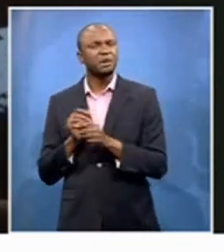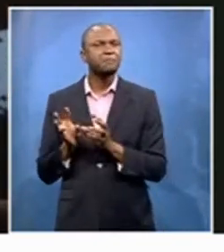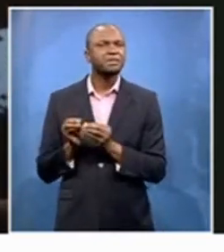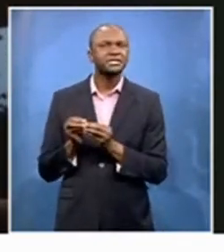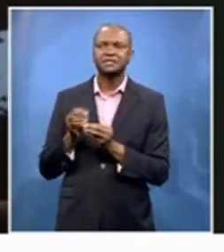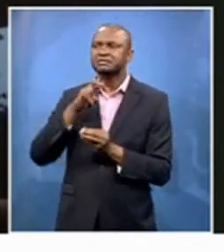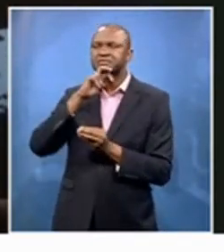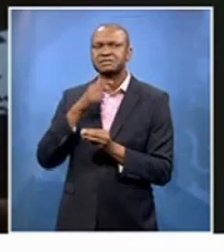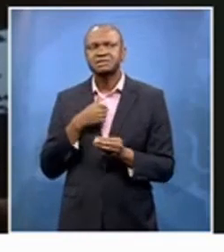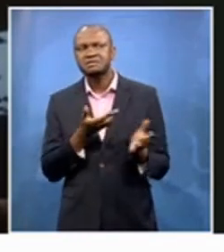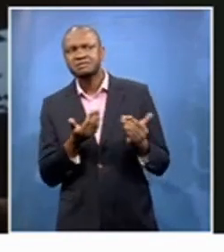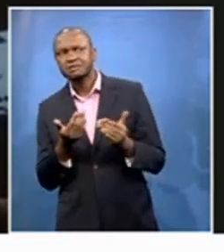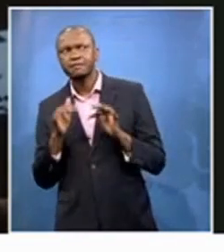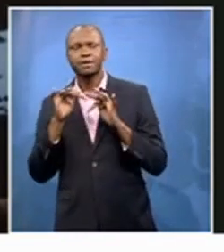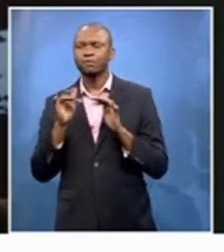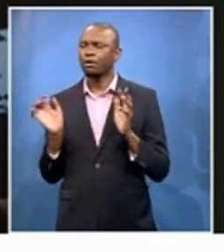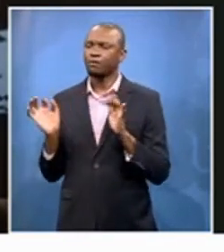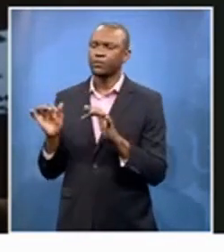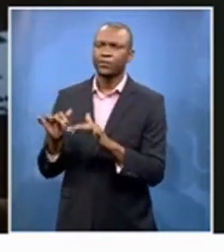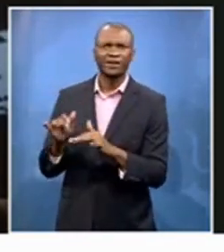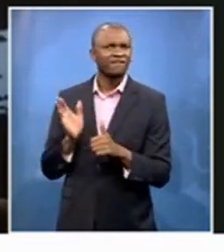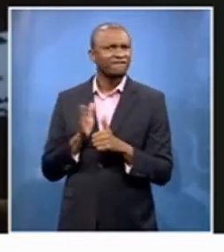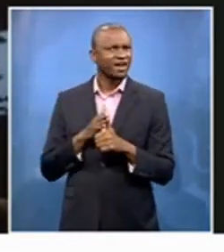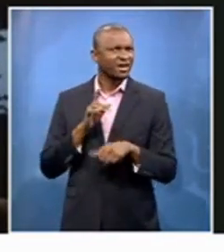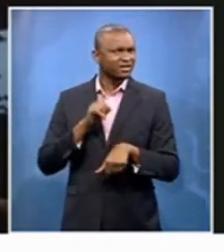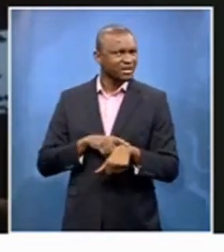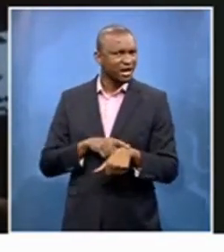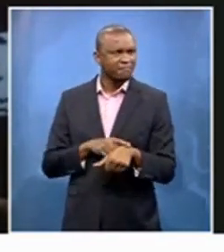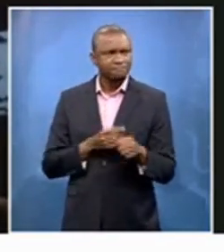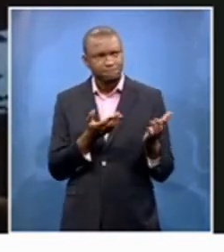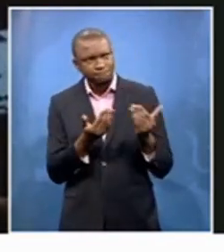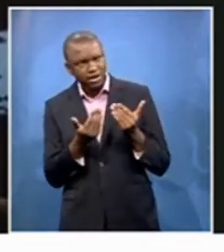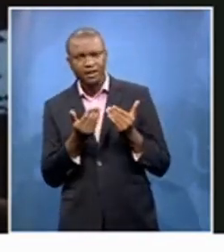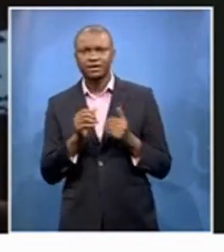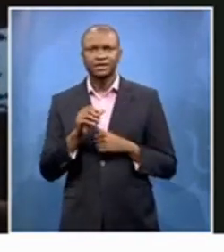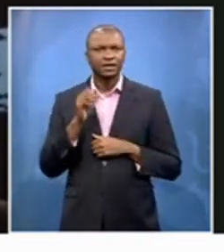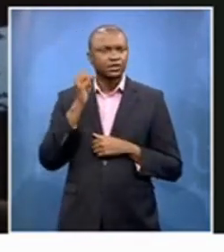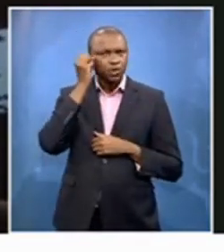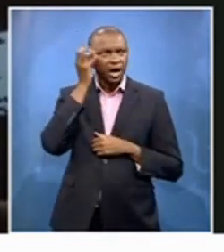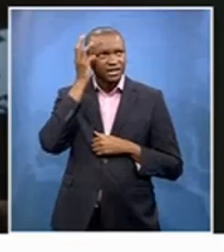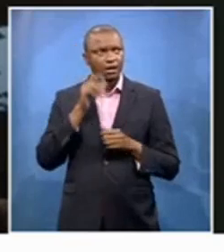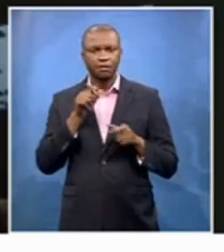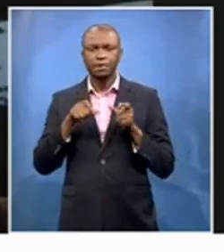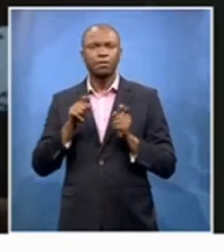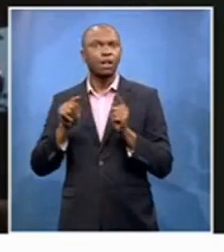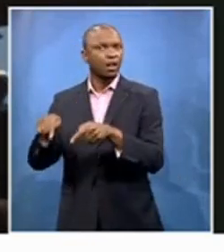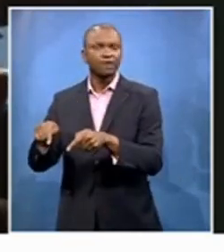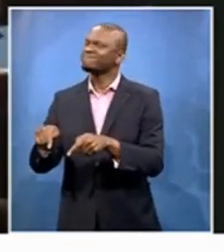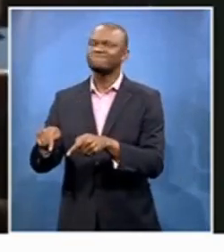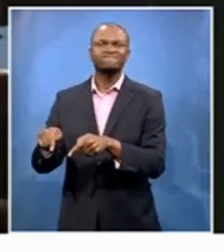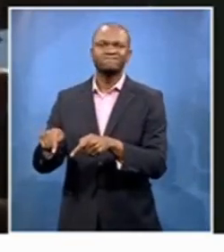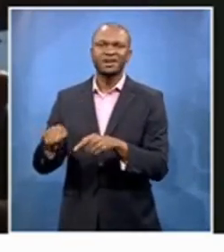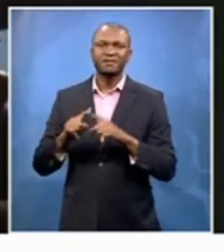ukuthi akusokucala ukuthi inkosi eMswati wesithathu abite eMaSwati esibayeni kodwa ke tinkomba tisikhombisa